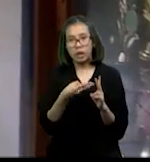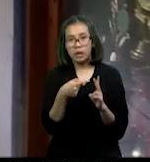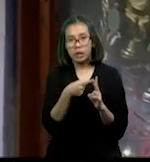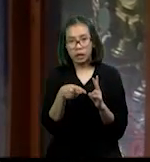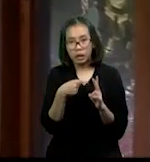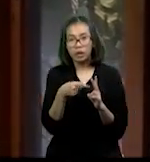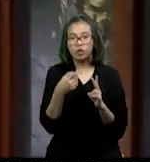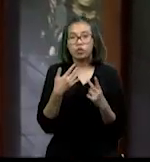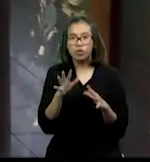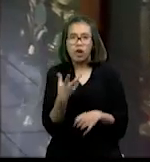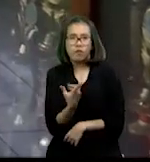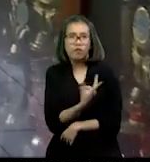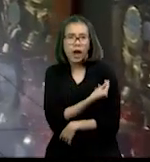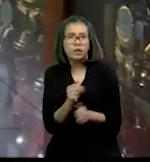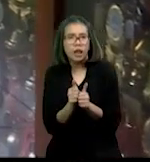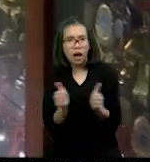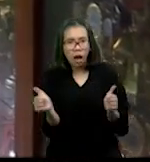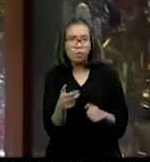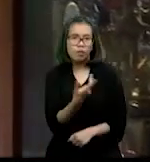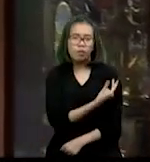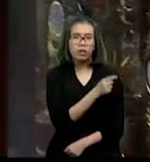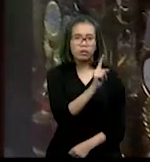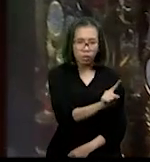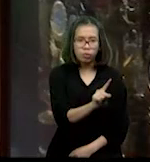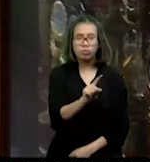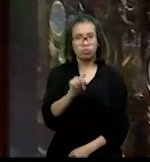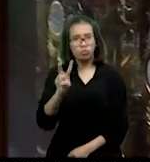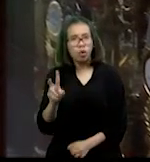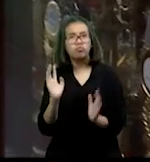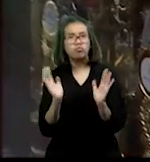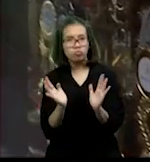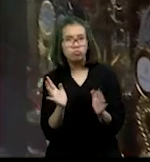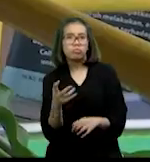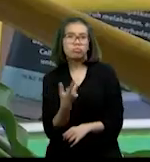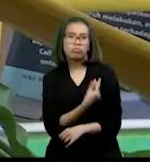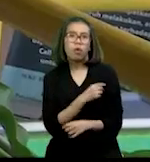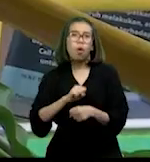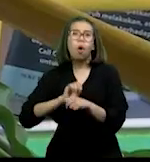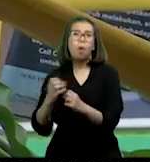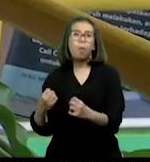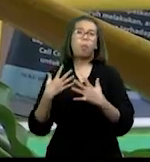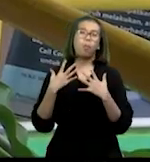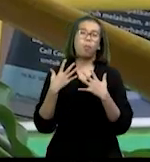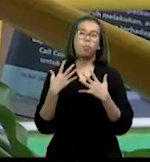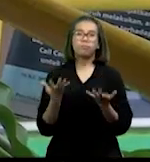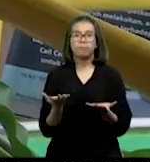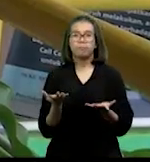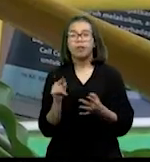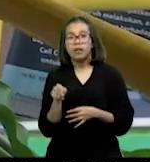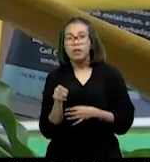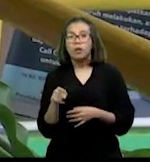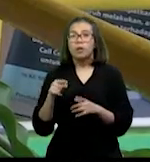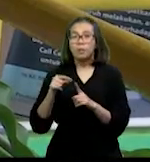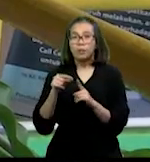sudah melakukan vaksinasi lengkap baik itu dosis pertama dan dosis kedua tentunya Ada sejumlah upaya yang dilakukan oleh pihak sekolah pasca